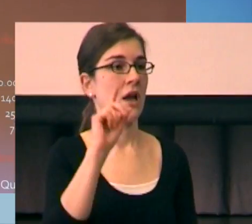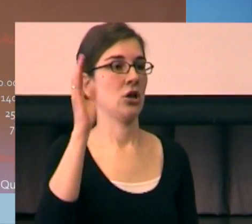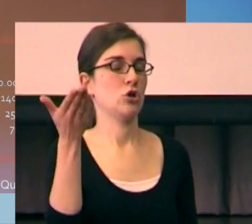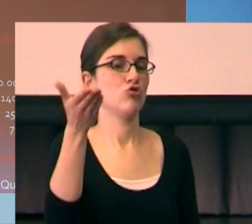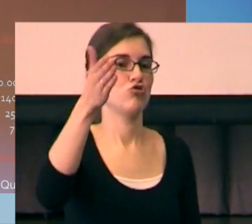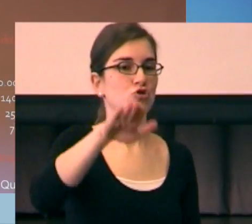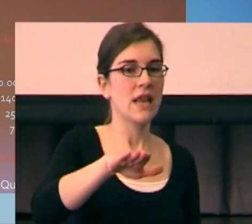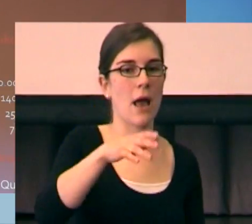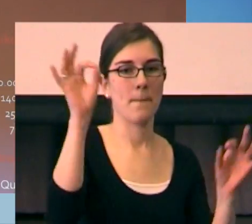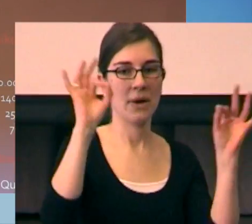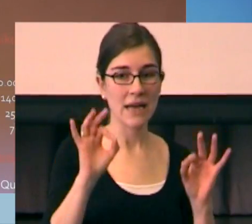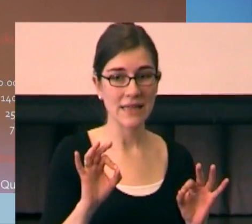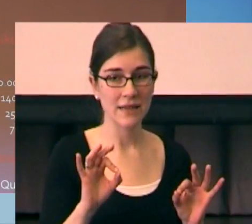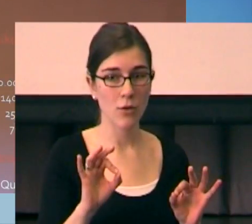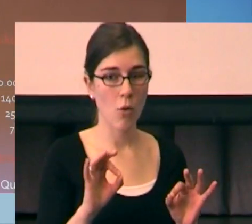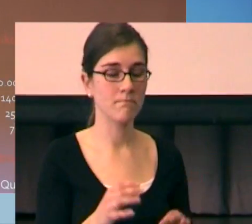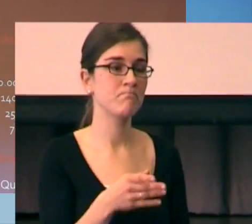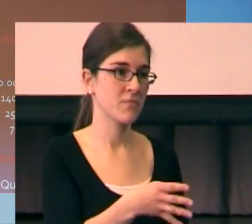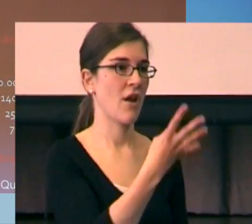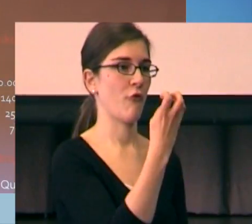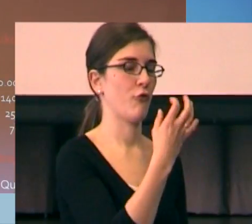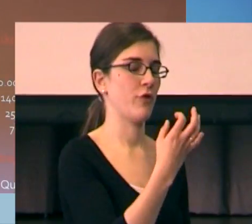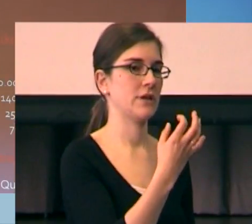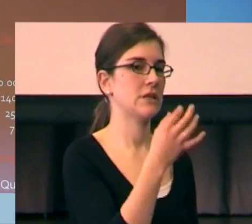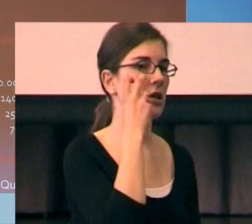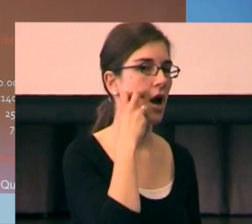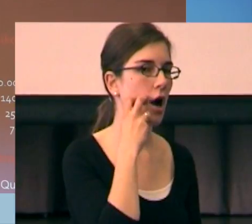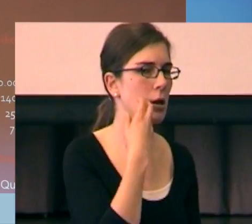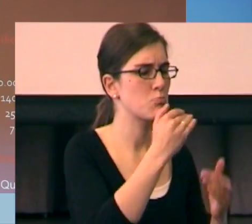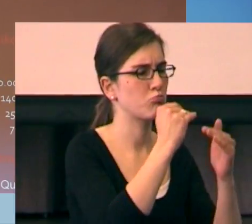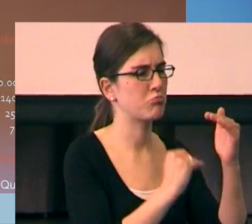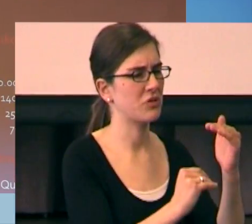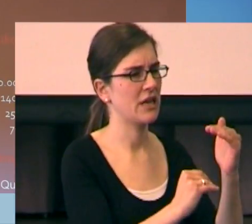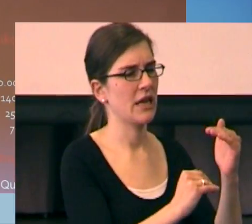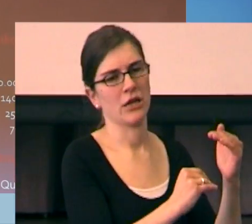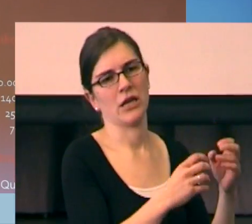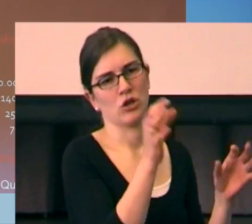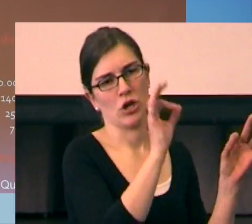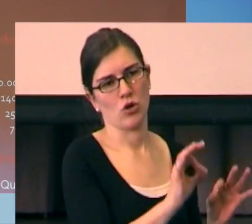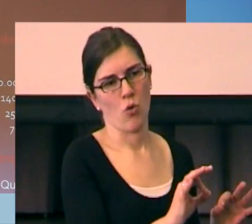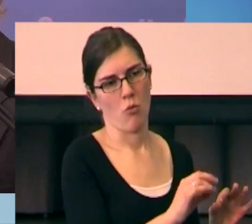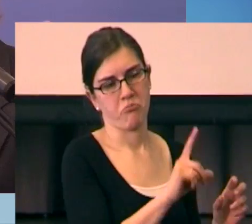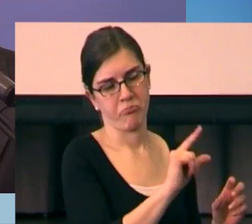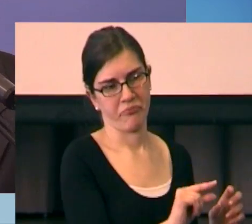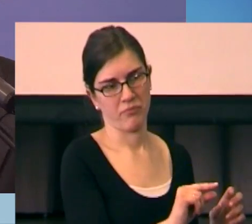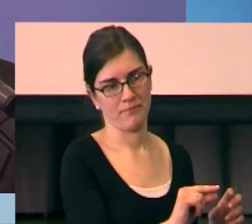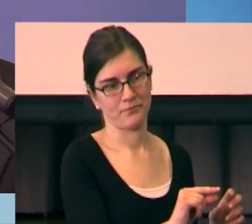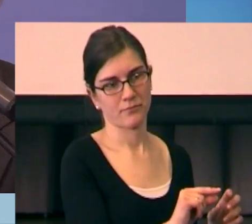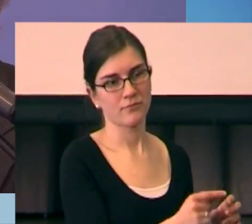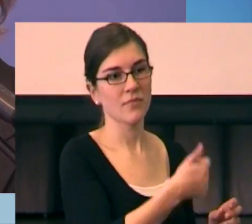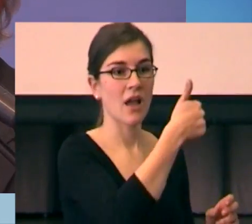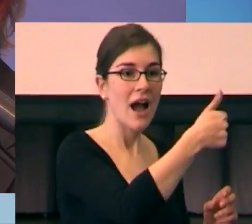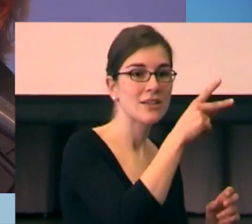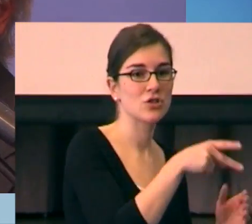hat man ebenfalls gesagt. Der 40-Jährige hat ein extrem niedriges Risiko an Prostatakrebs zu versterben, 1 zu 20